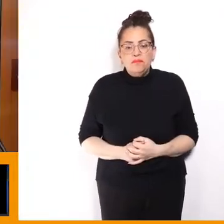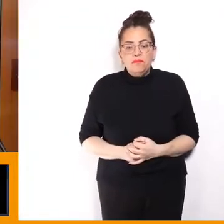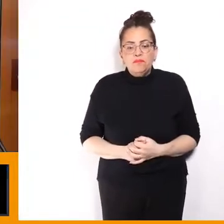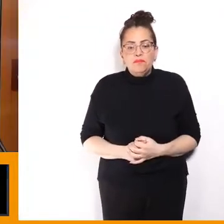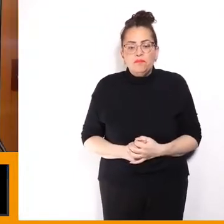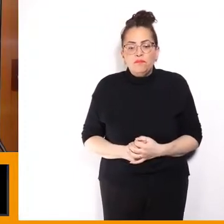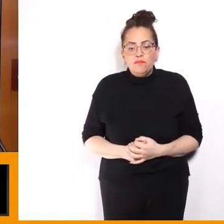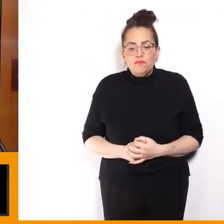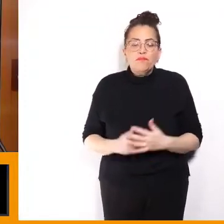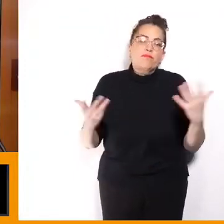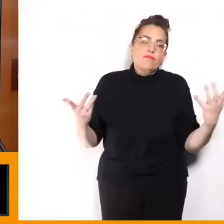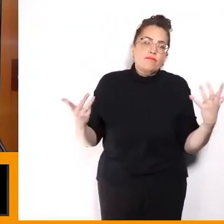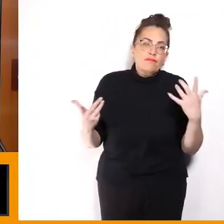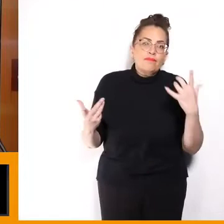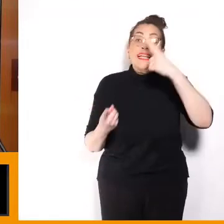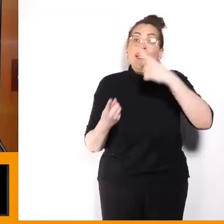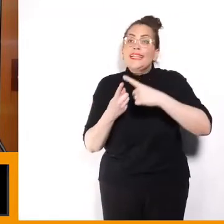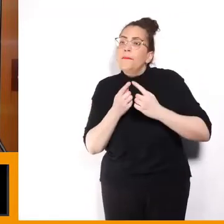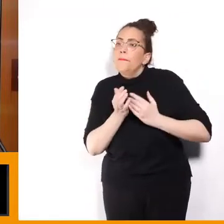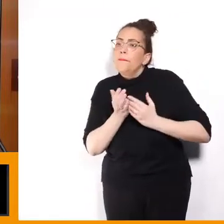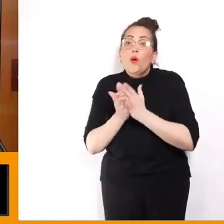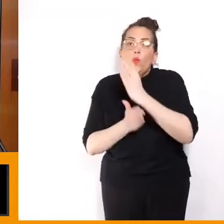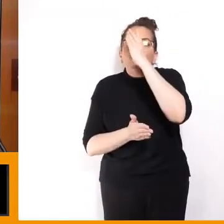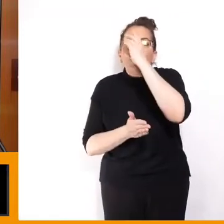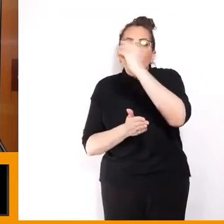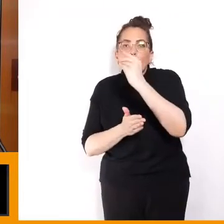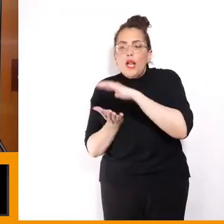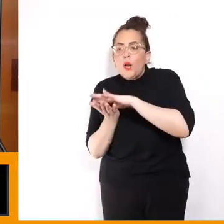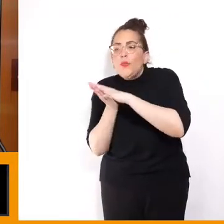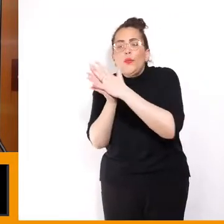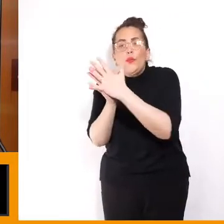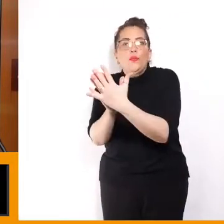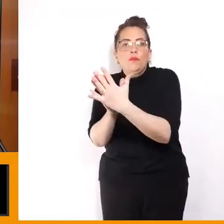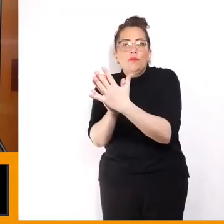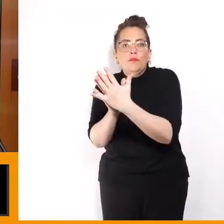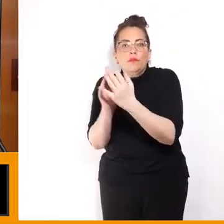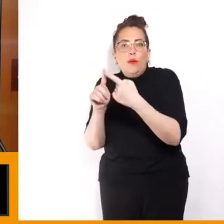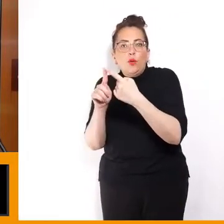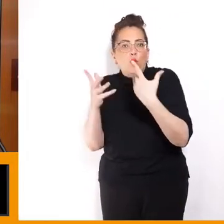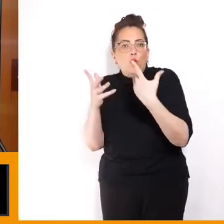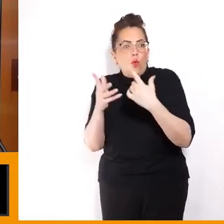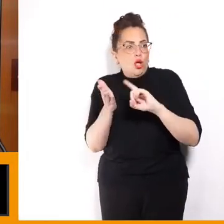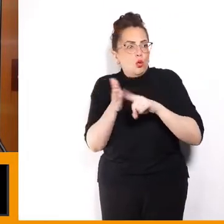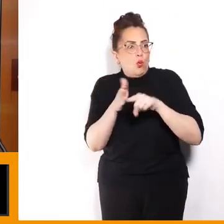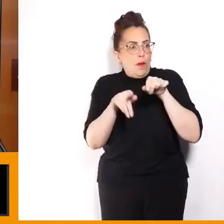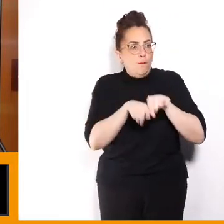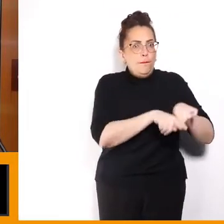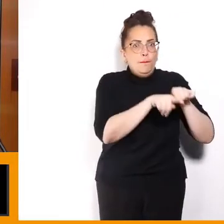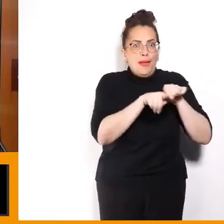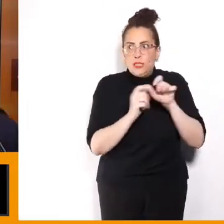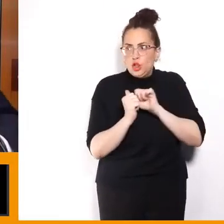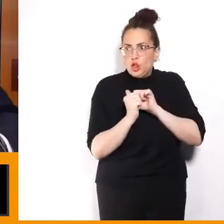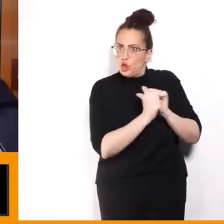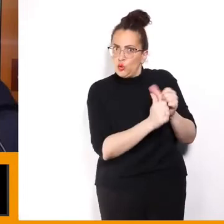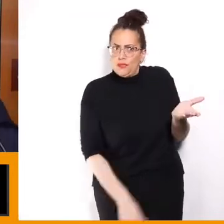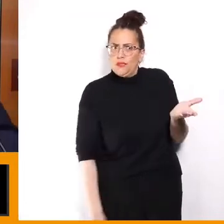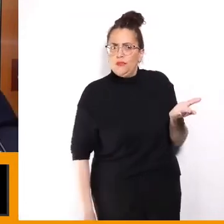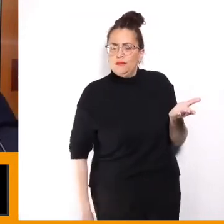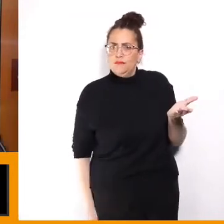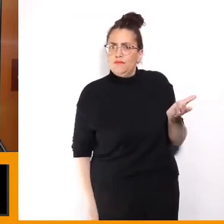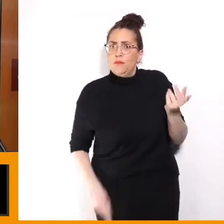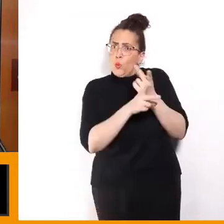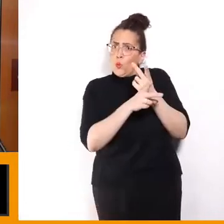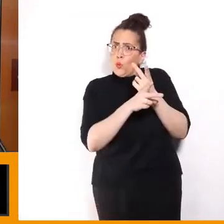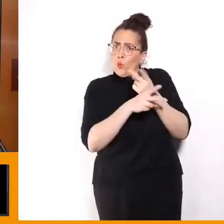question concernant l'évolution de carrière, l'idée quand même c'est qu'on ait une application du droit commun. Et en matière de droit commun, il y a aussi des outils qui permettent